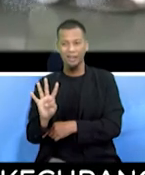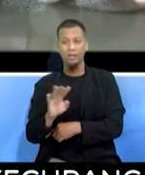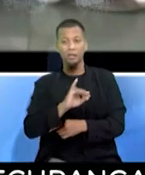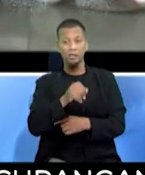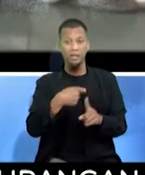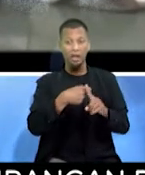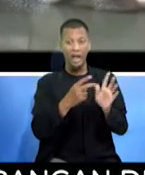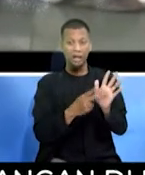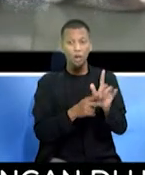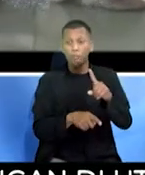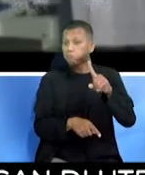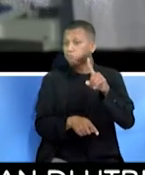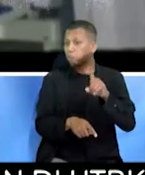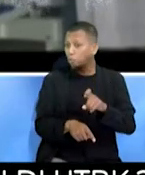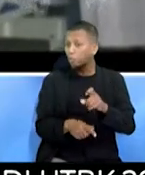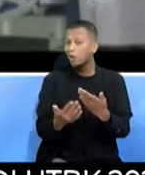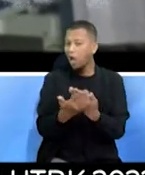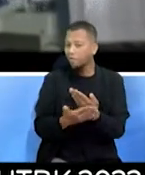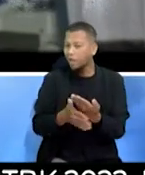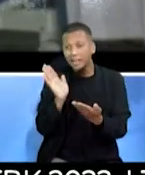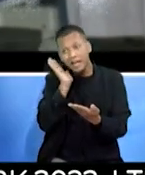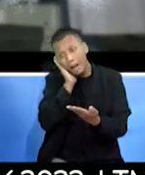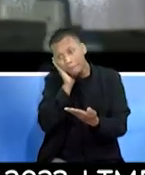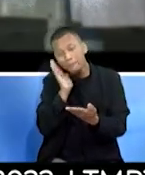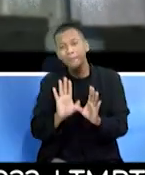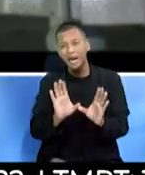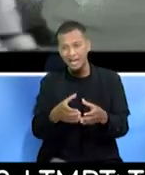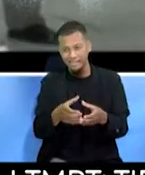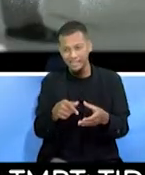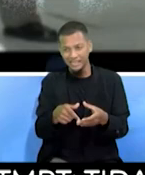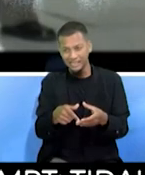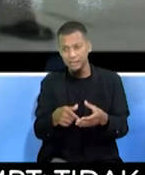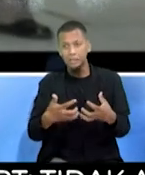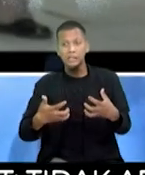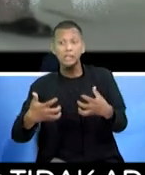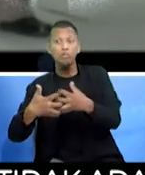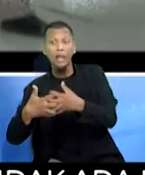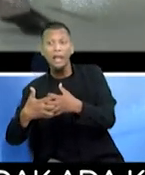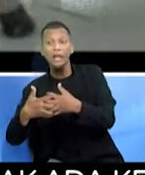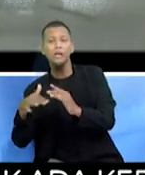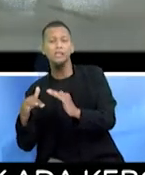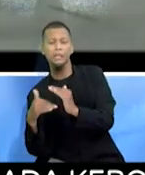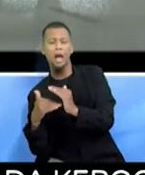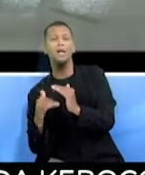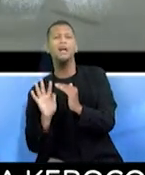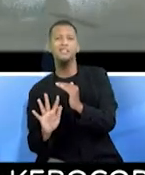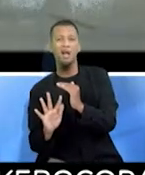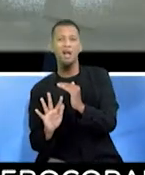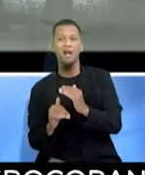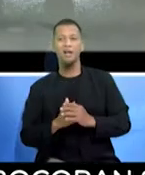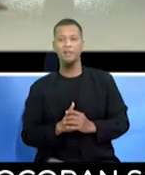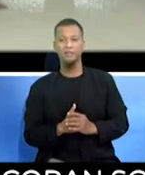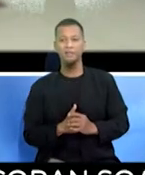membutuhkan rawat inap di rumah sakit, maka kelas perawatan di rumah sakit diberikan berdasarkan kelas standar. Namun halnya sebetulnya sampai